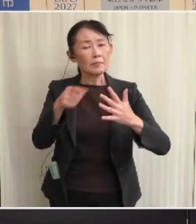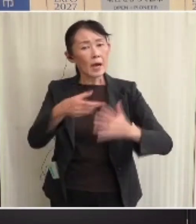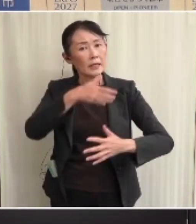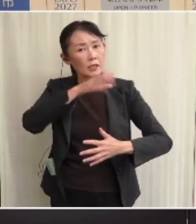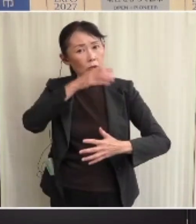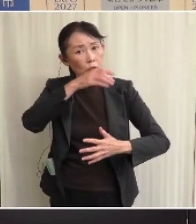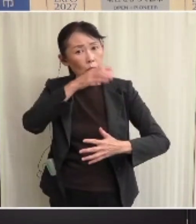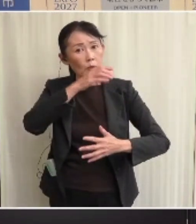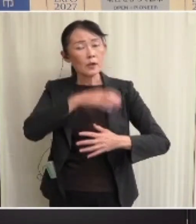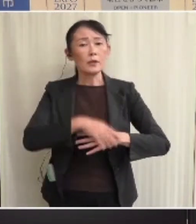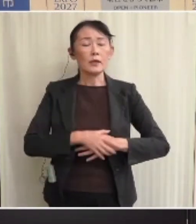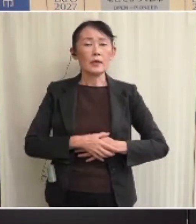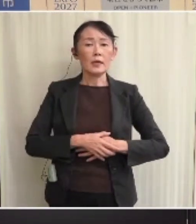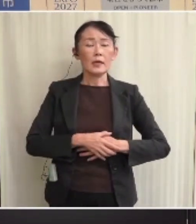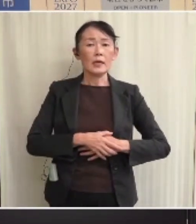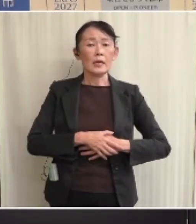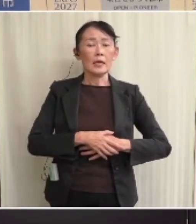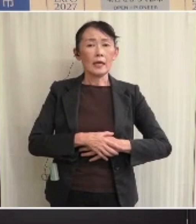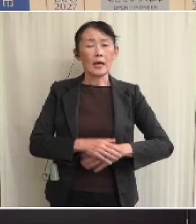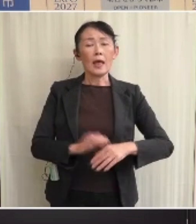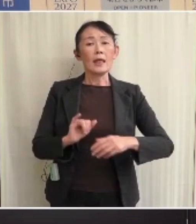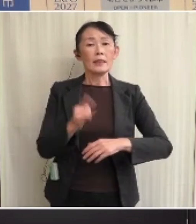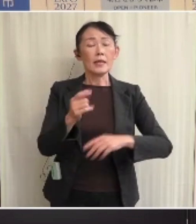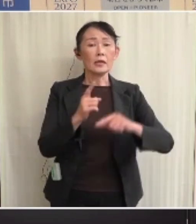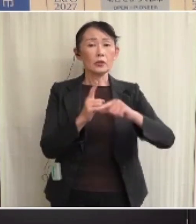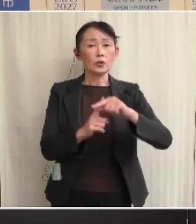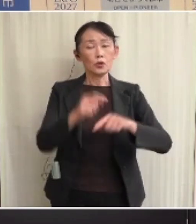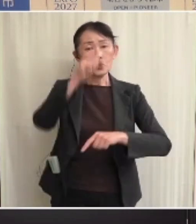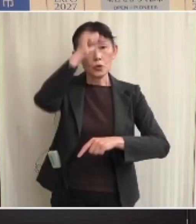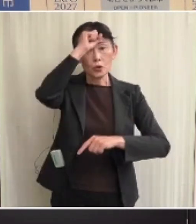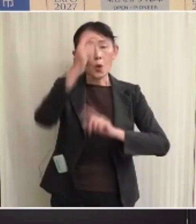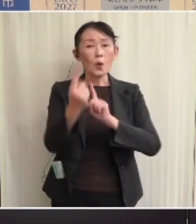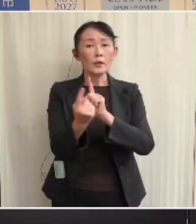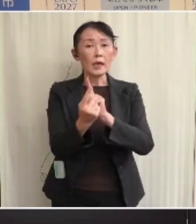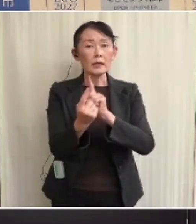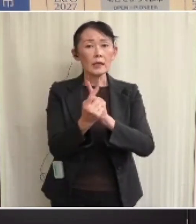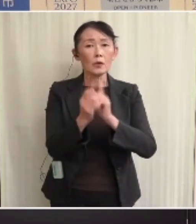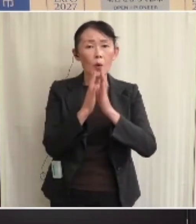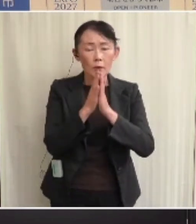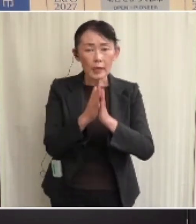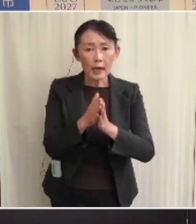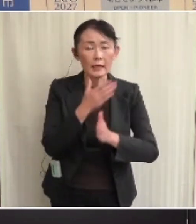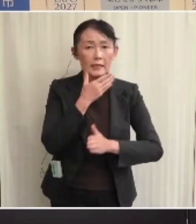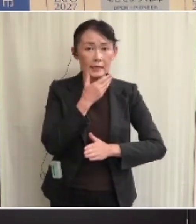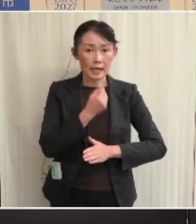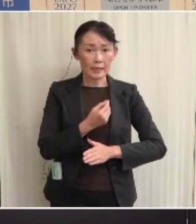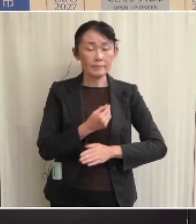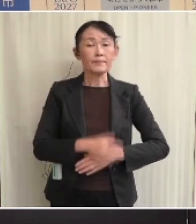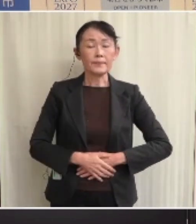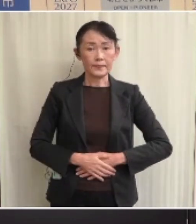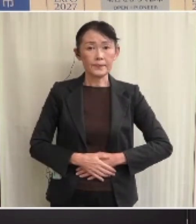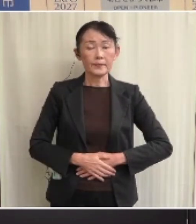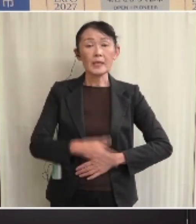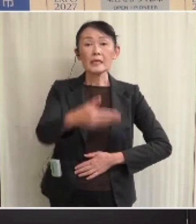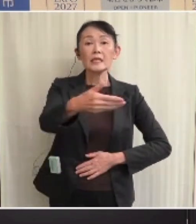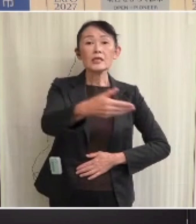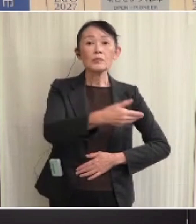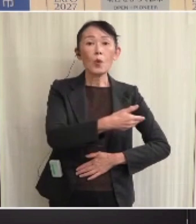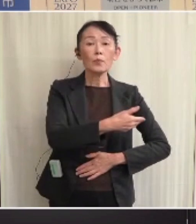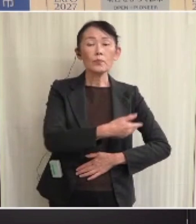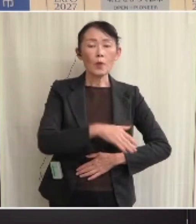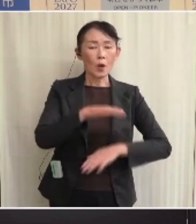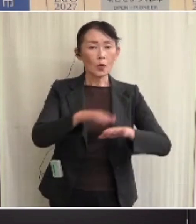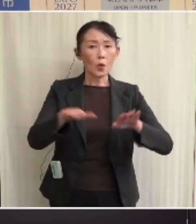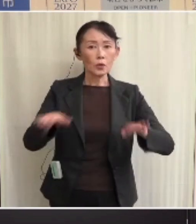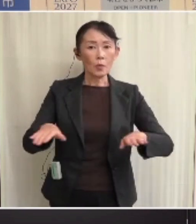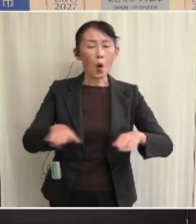への対策を徹底していただくことを、お願いしたいと思います。 ごめんなさい。まあ、子どもでウイルス